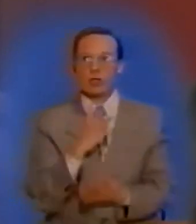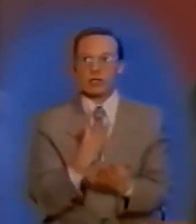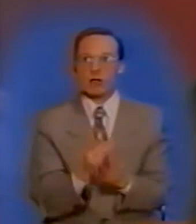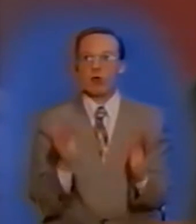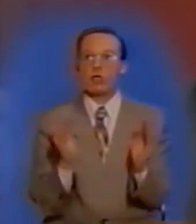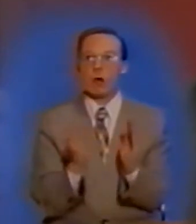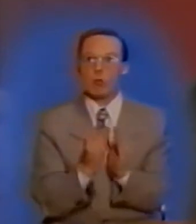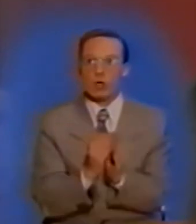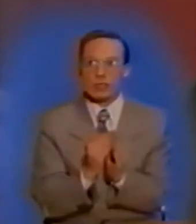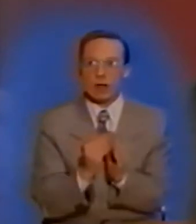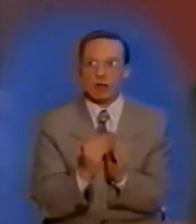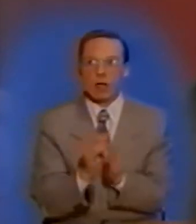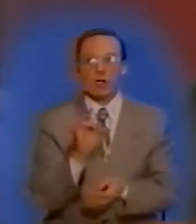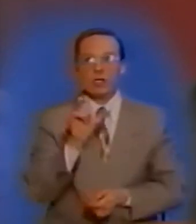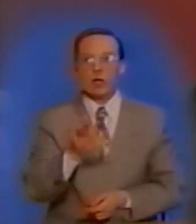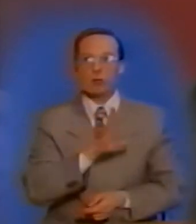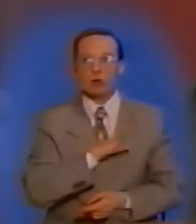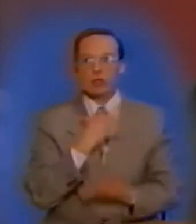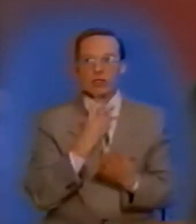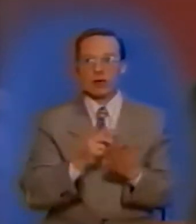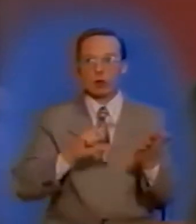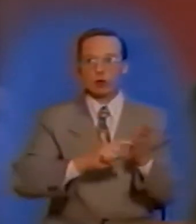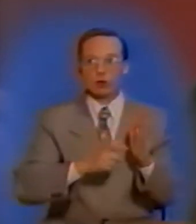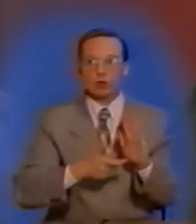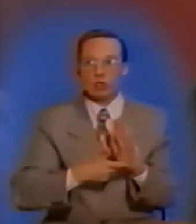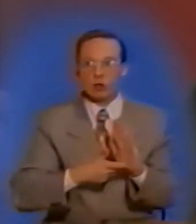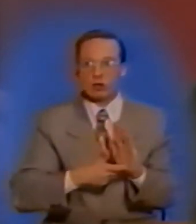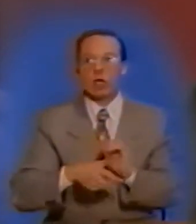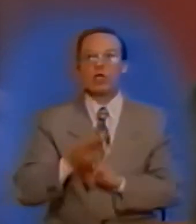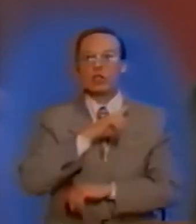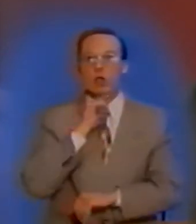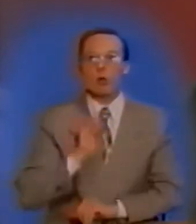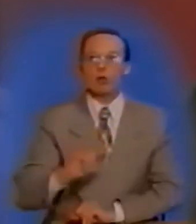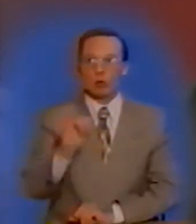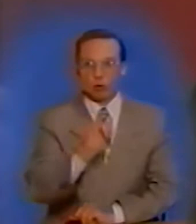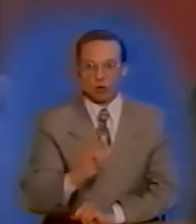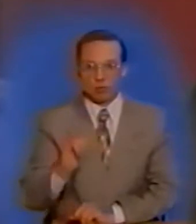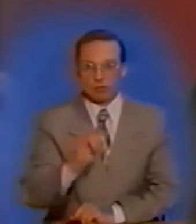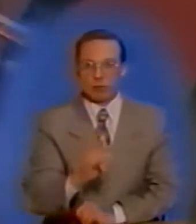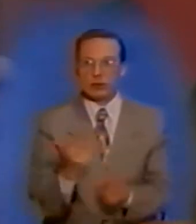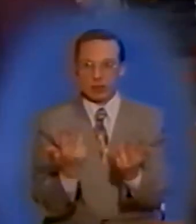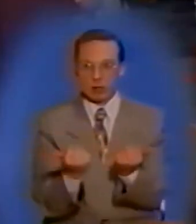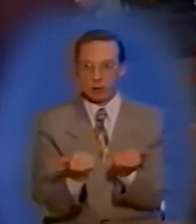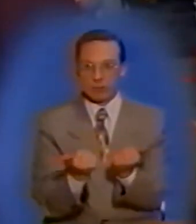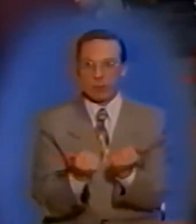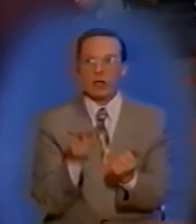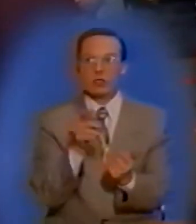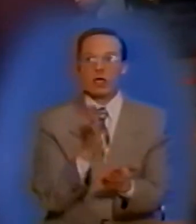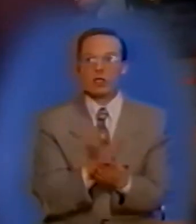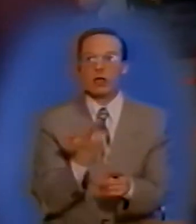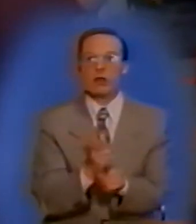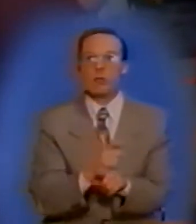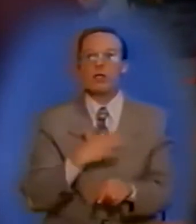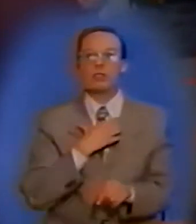namuose, galbūt savo studijuose. Daug kur. Taip? Ir tai yra labai